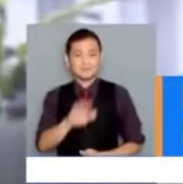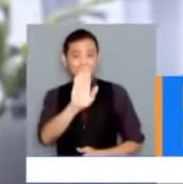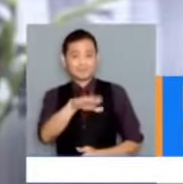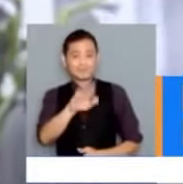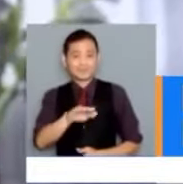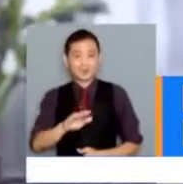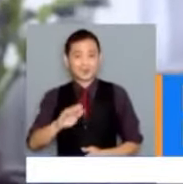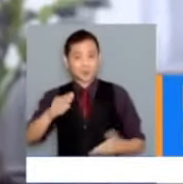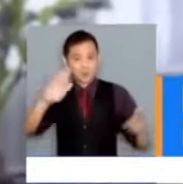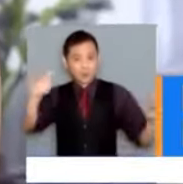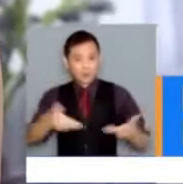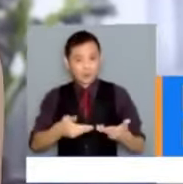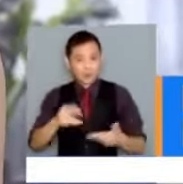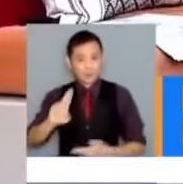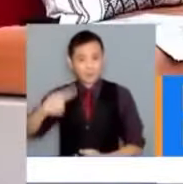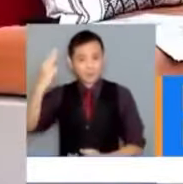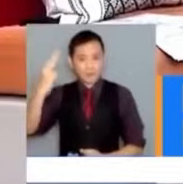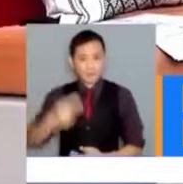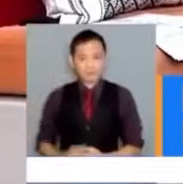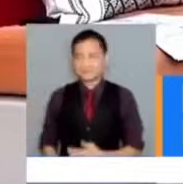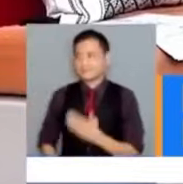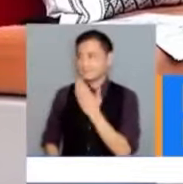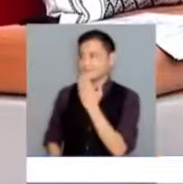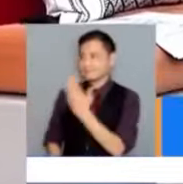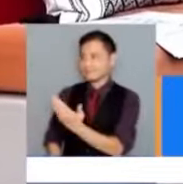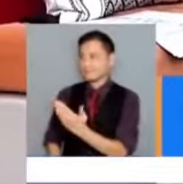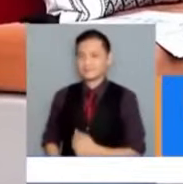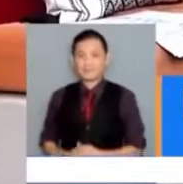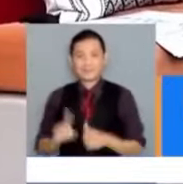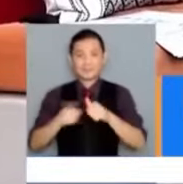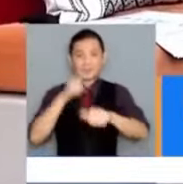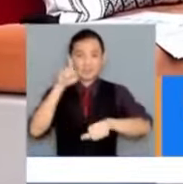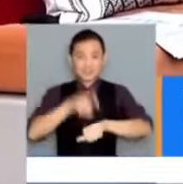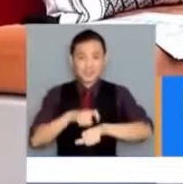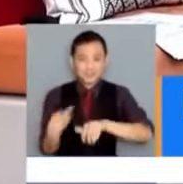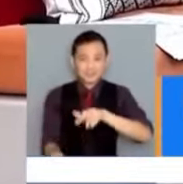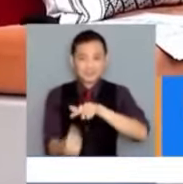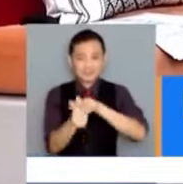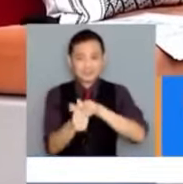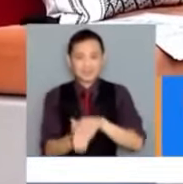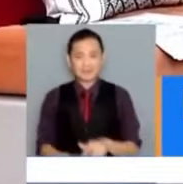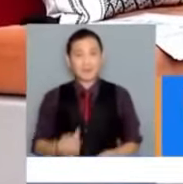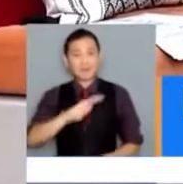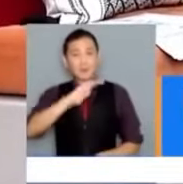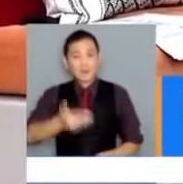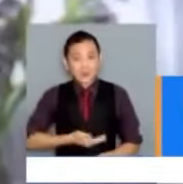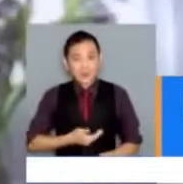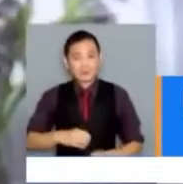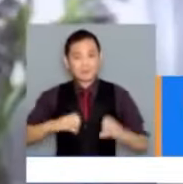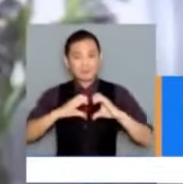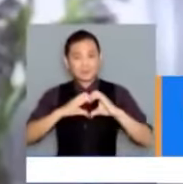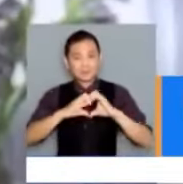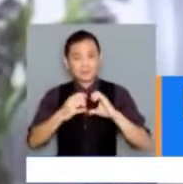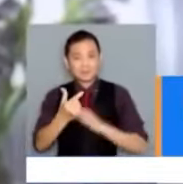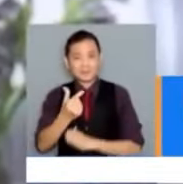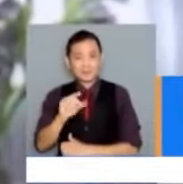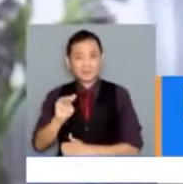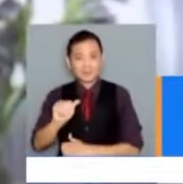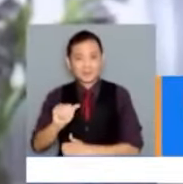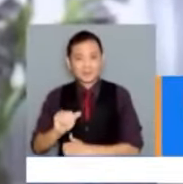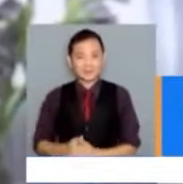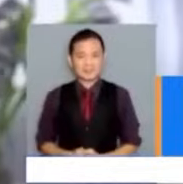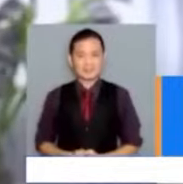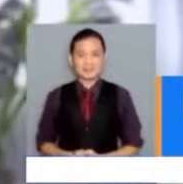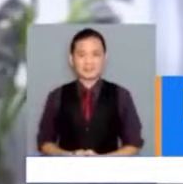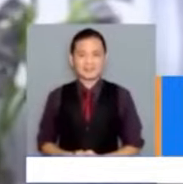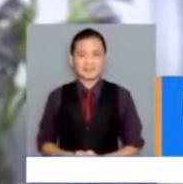welcome sa Unang Hirit. Thank you. First time ka namin makasama dito. Welcome sa GMA Network, wow, ang pagbabalik. Yes. Bati ka sa iyong